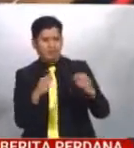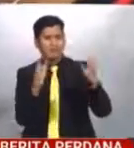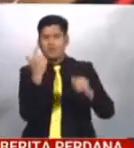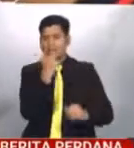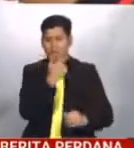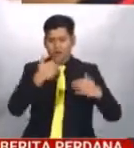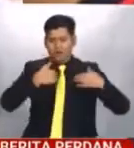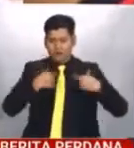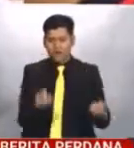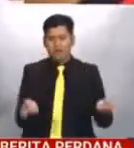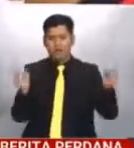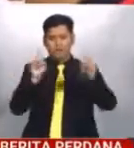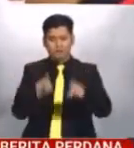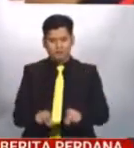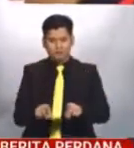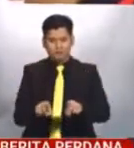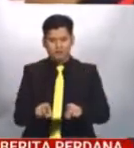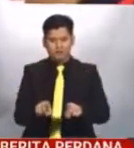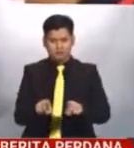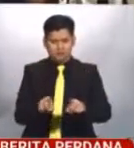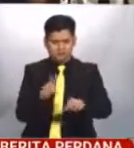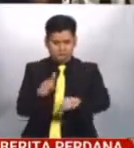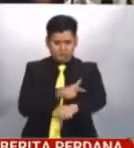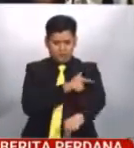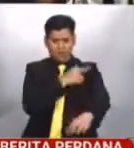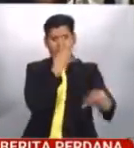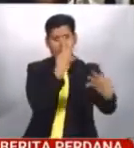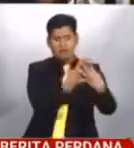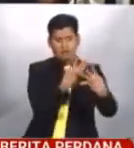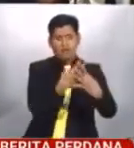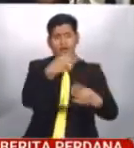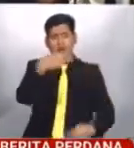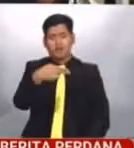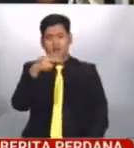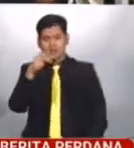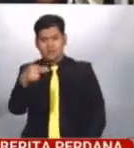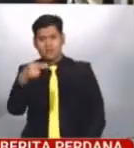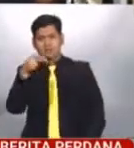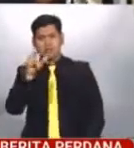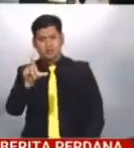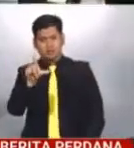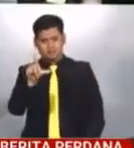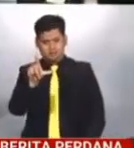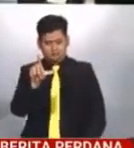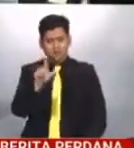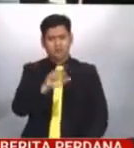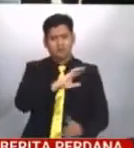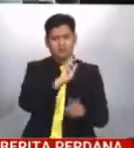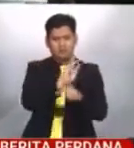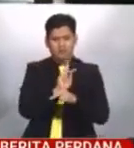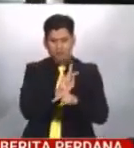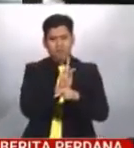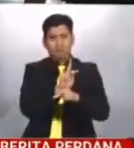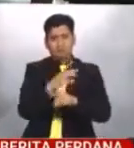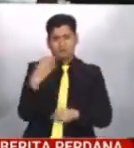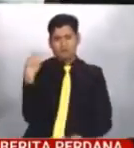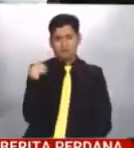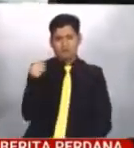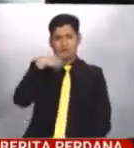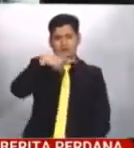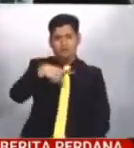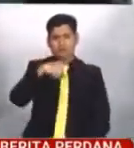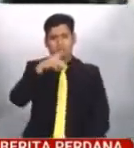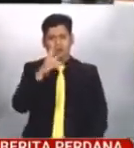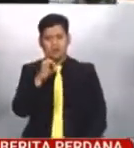sepanjang tempoh kuarantin. HSC dikawal rapi sepasukan anggota dan pegawai PDRM 24 jam.